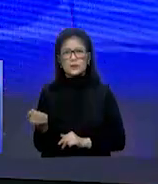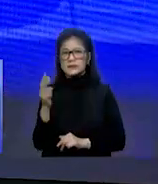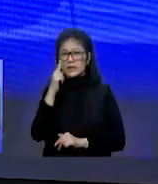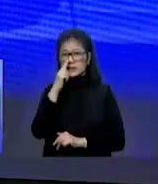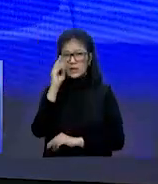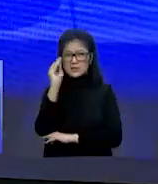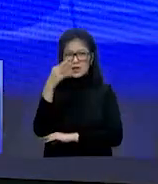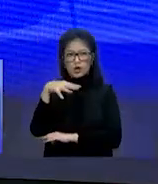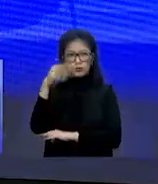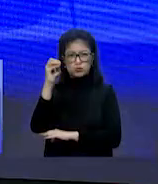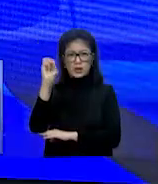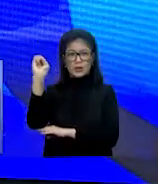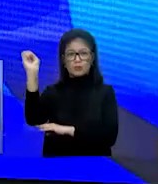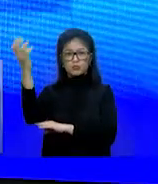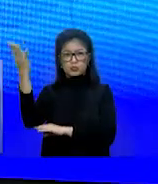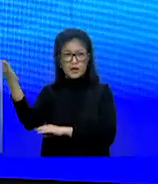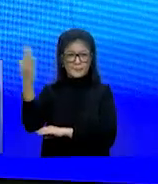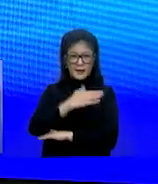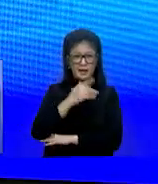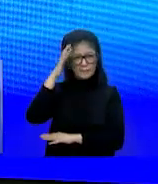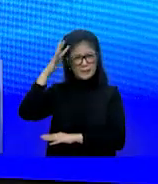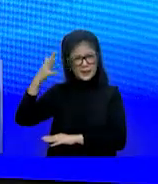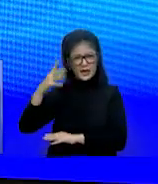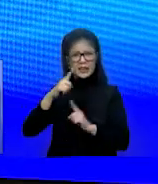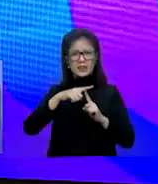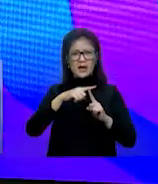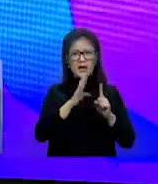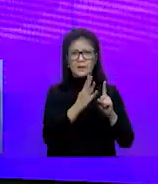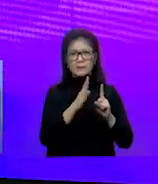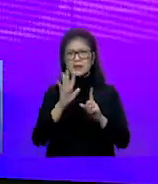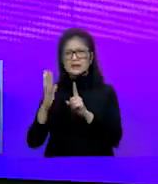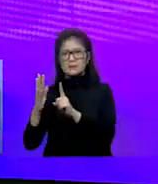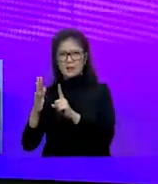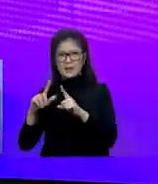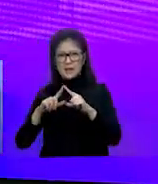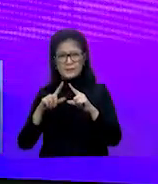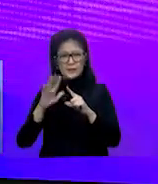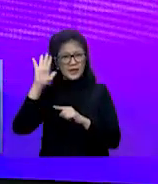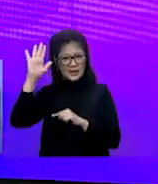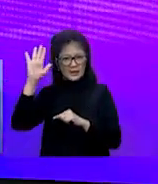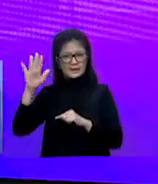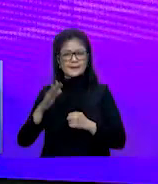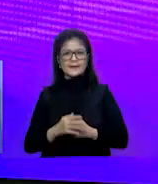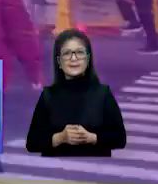Jakarta Pusat Puncak Arus Balik diprediksi terjadi pada 14 dan 15 April